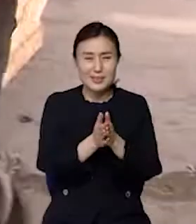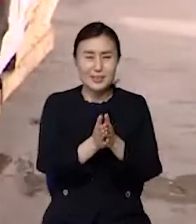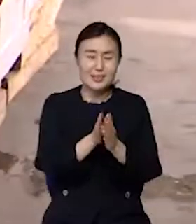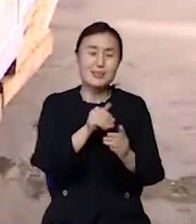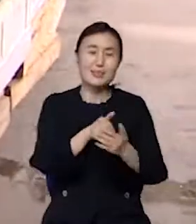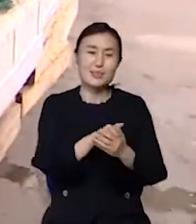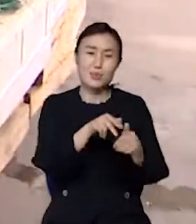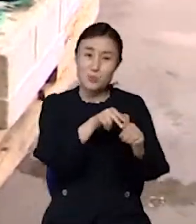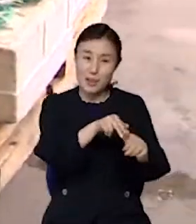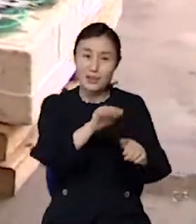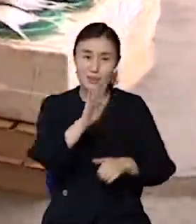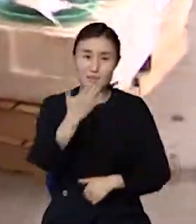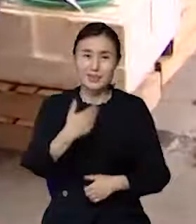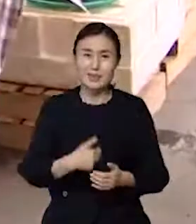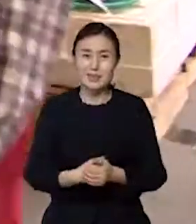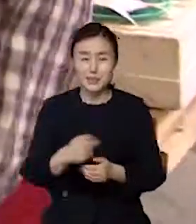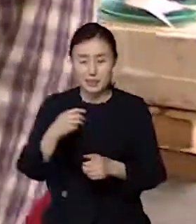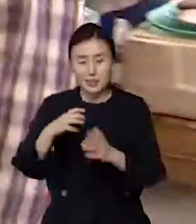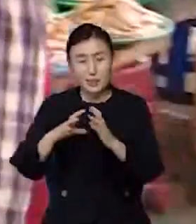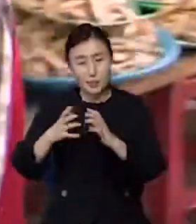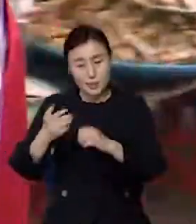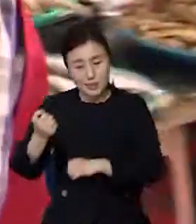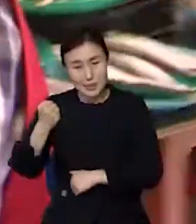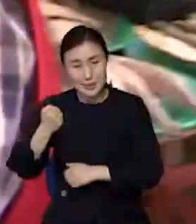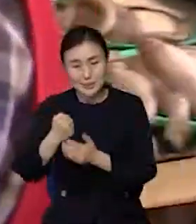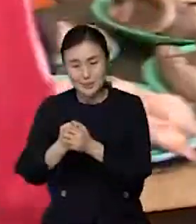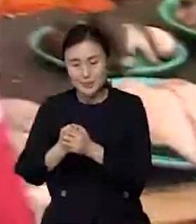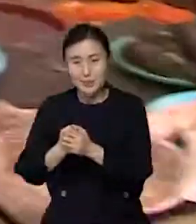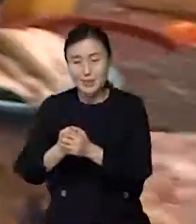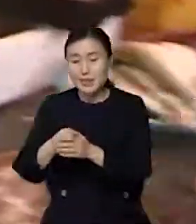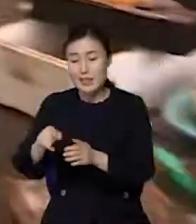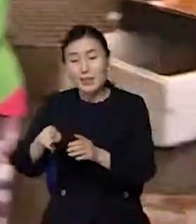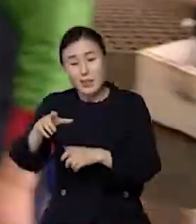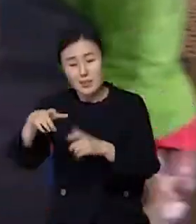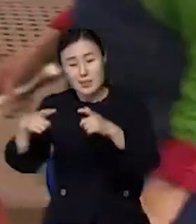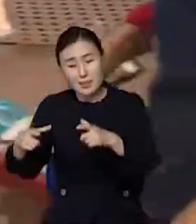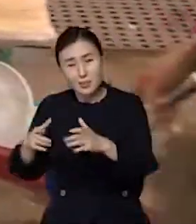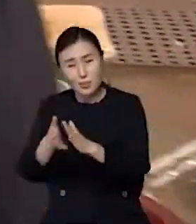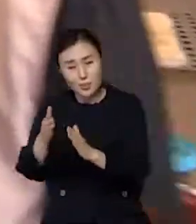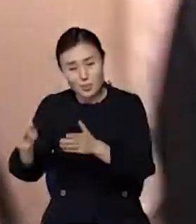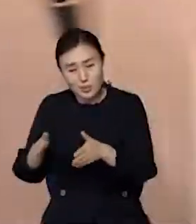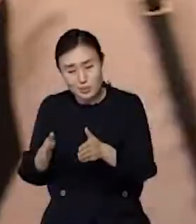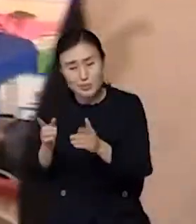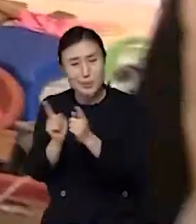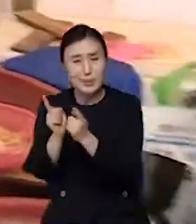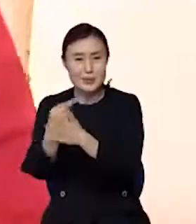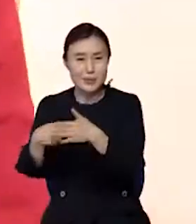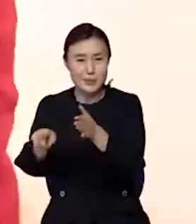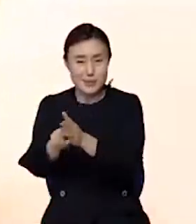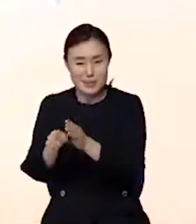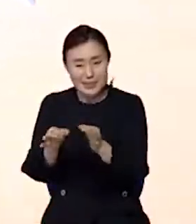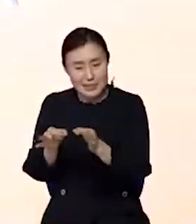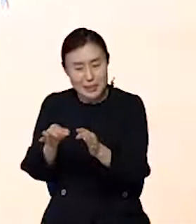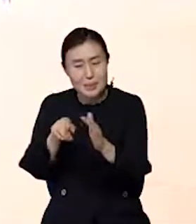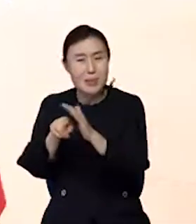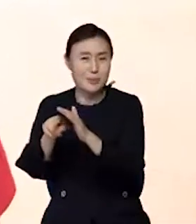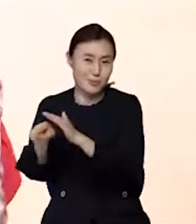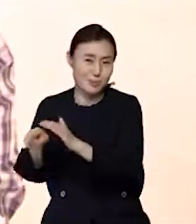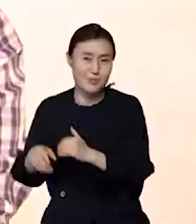드립니다. 국민의힘 이정현 후보는 현장에서 도민들을 직접 만나는 민생행보로 선거운동을